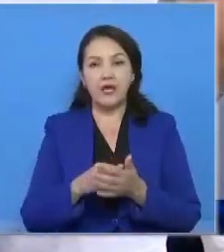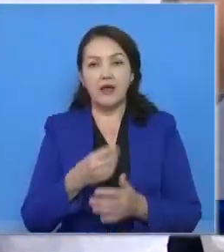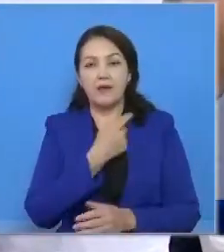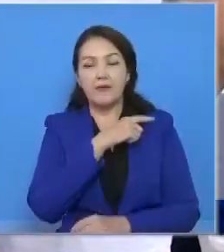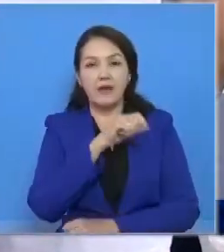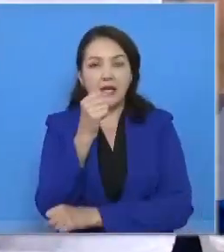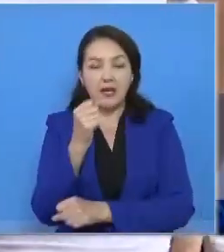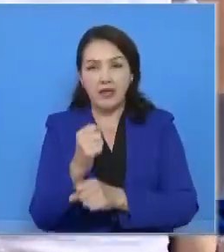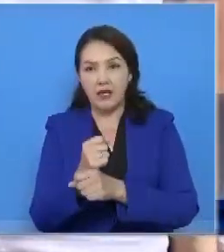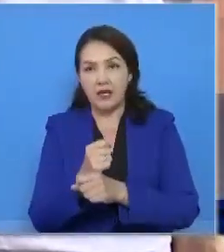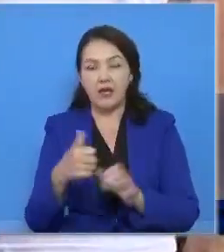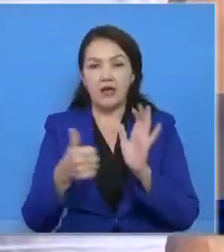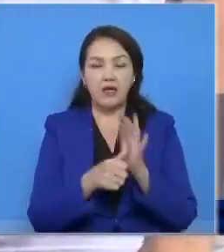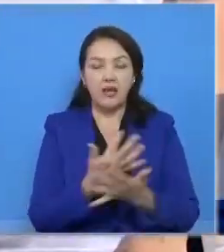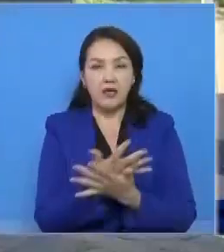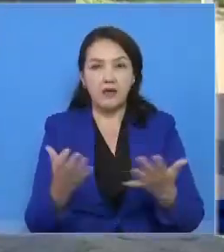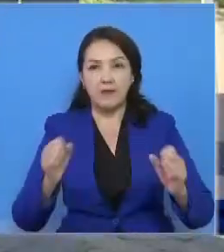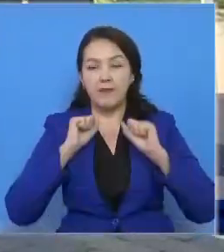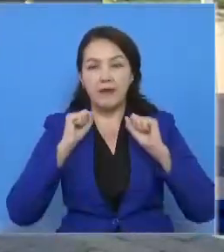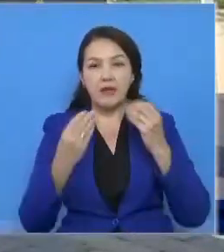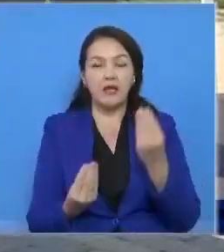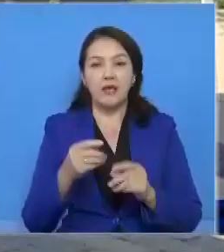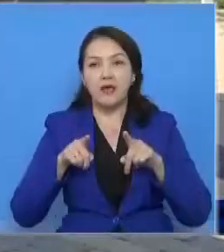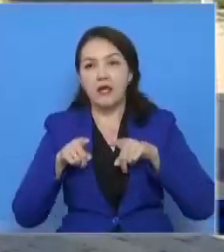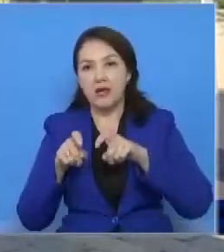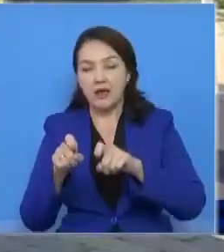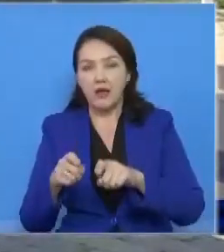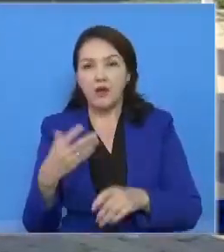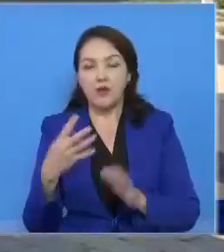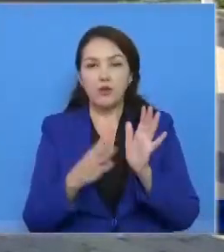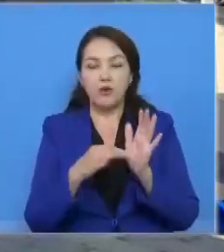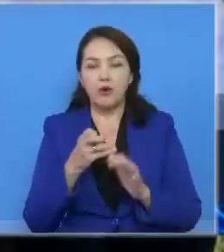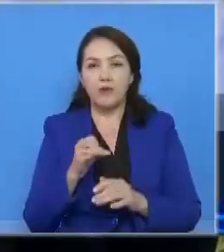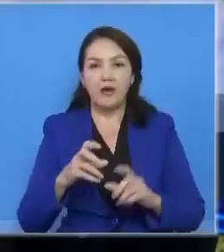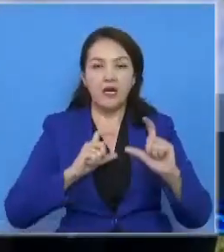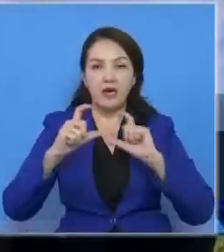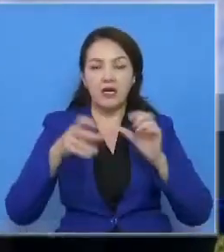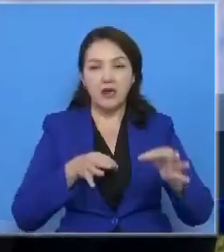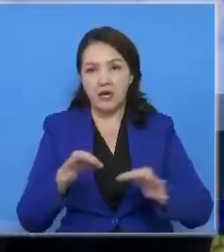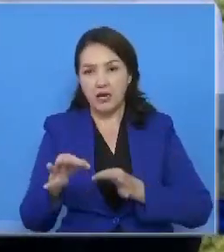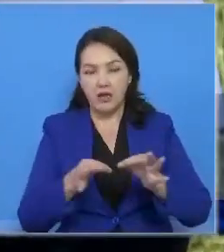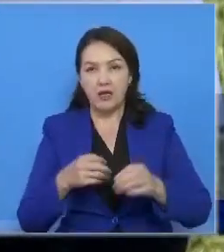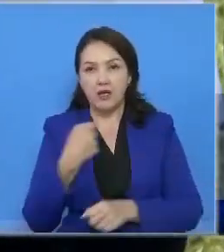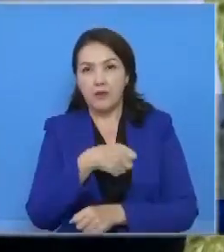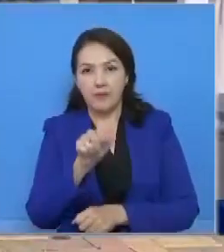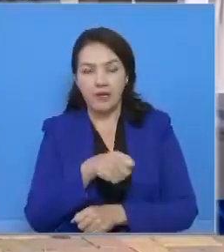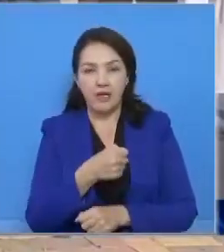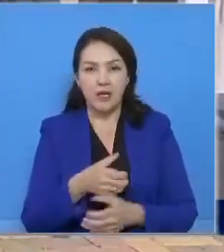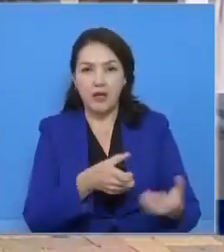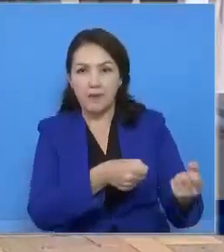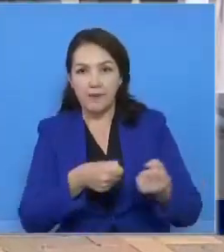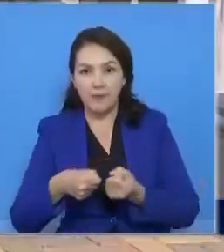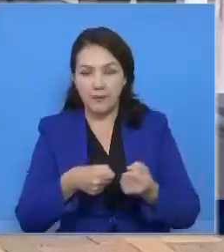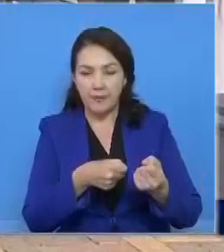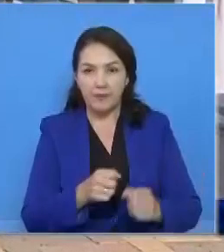Медиков будут соревноваться в 6 видах спортивных игр Это легкая атлетика товас кумалах Шахматы шашки настольный теннис и перетягивание